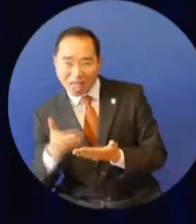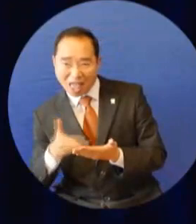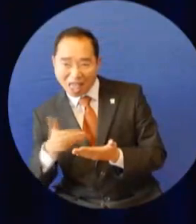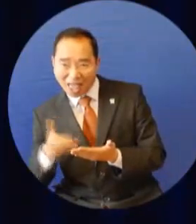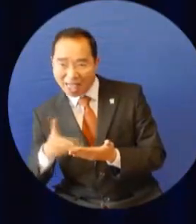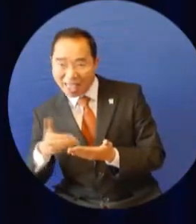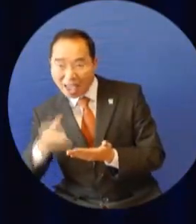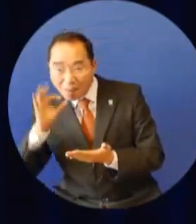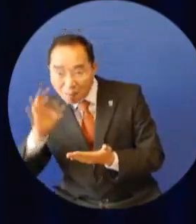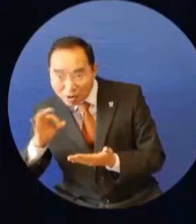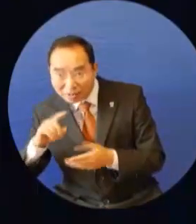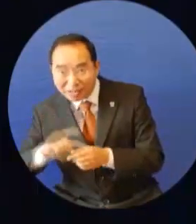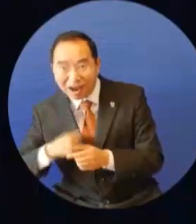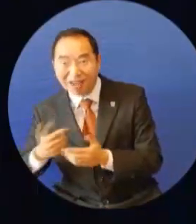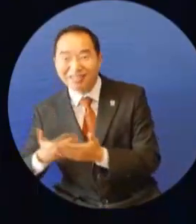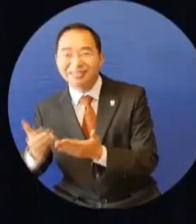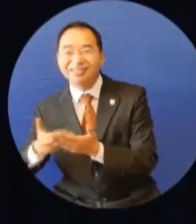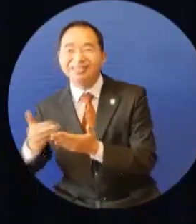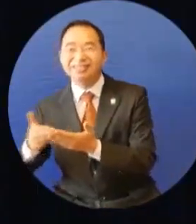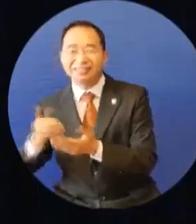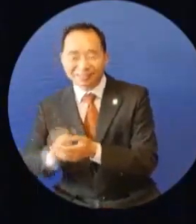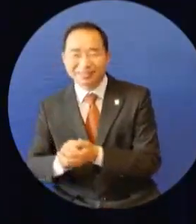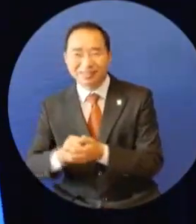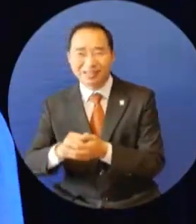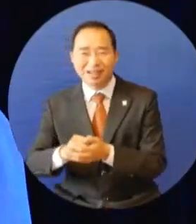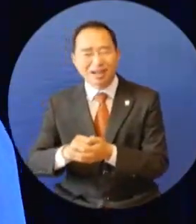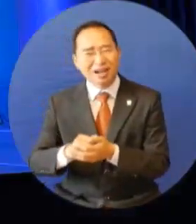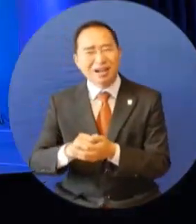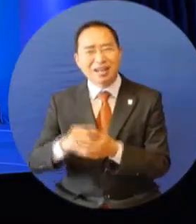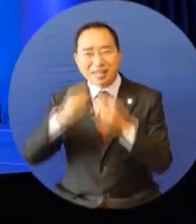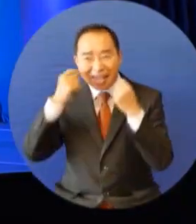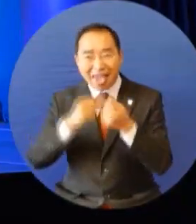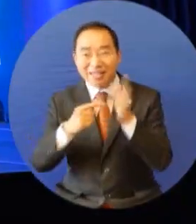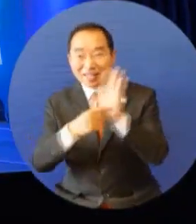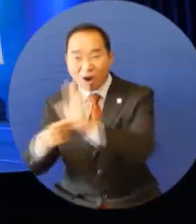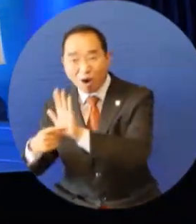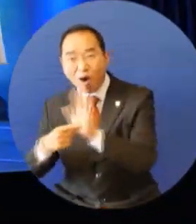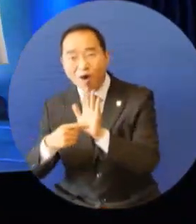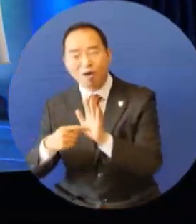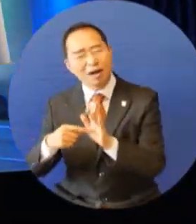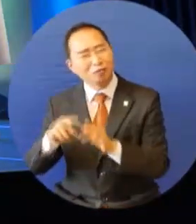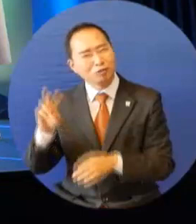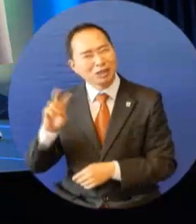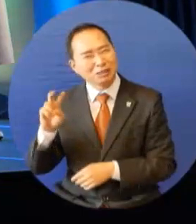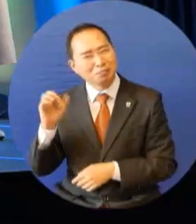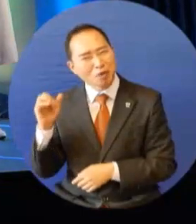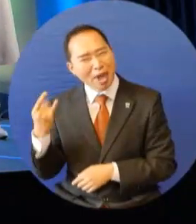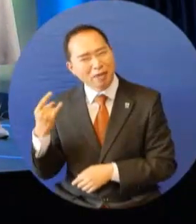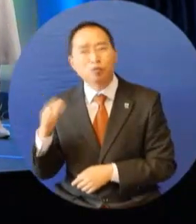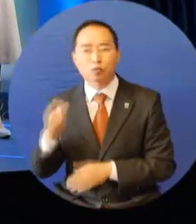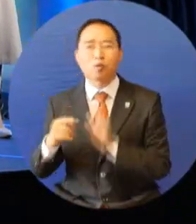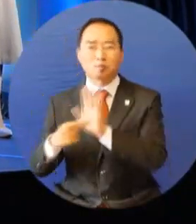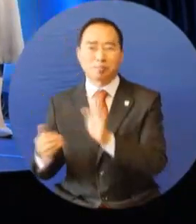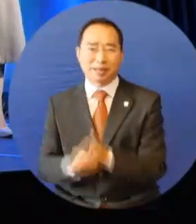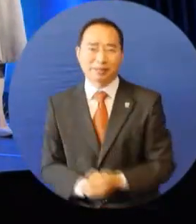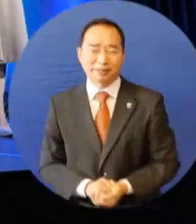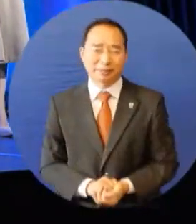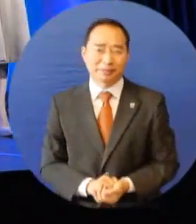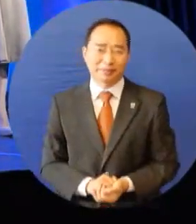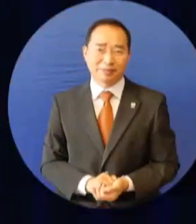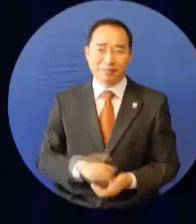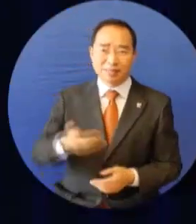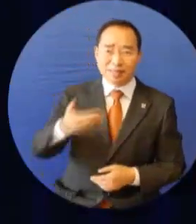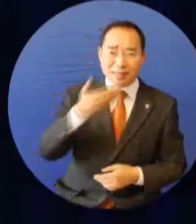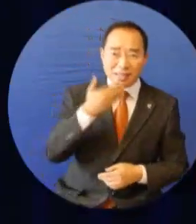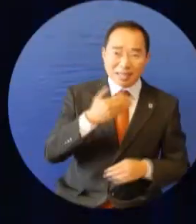보니까 이제 그림으로 발달해서 한 20번 개인전했거든요. 근데 그 음식은 또 뭐냐?